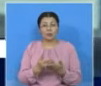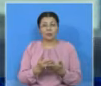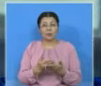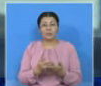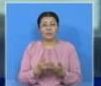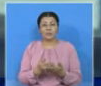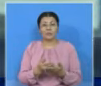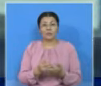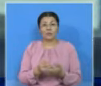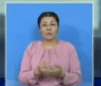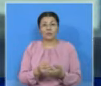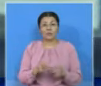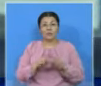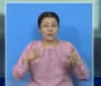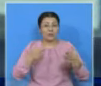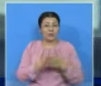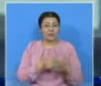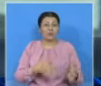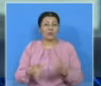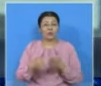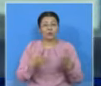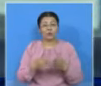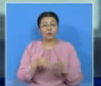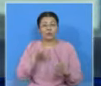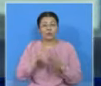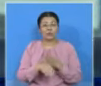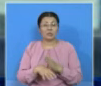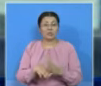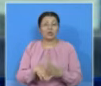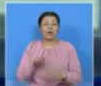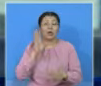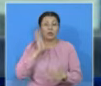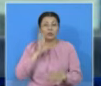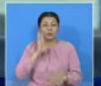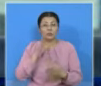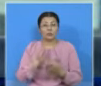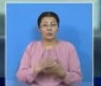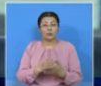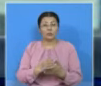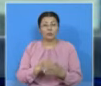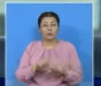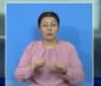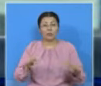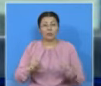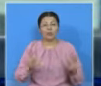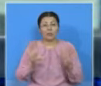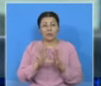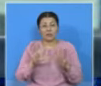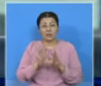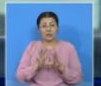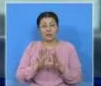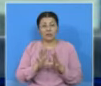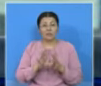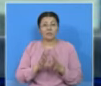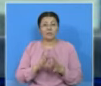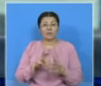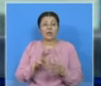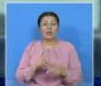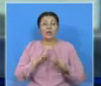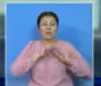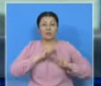мектепке кіреберіс жолдарын және ішкі мына су құбырлары, электр жүйелерін монтаждау жұмыстары, сондай жұмыстардың